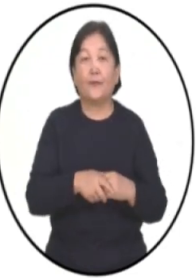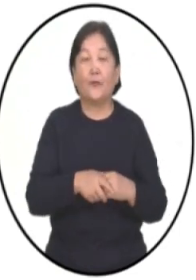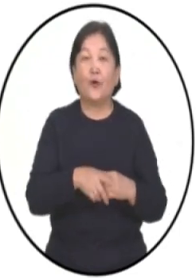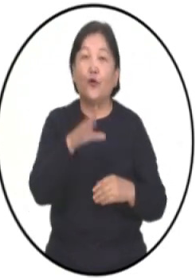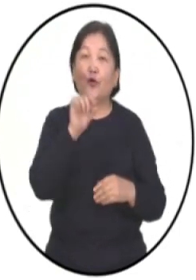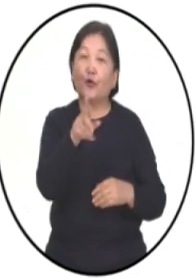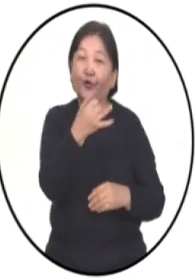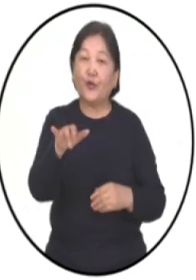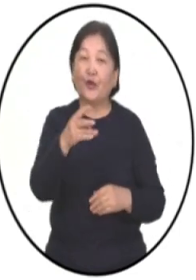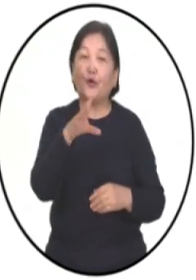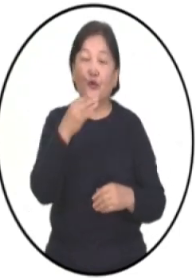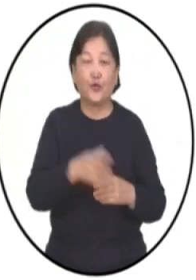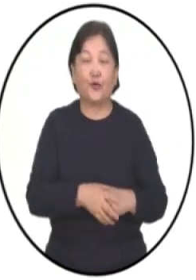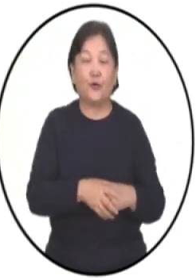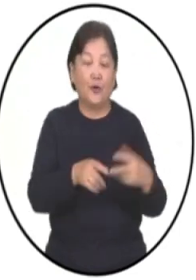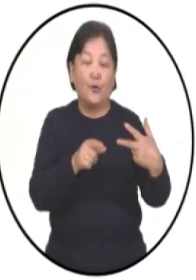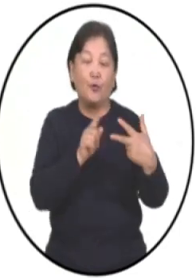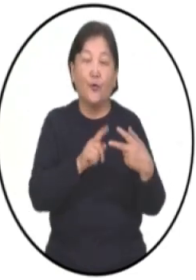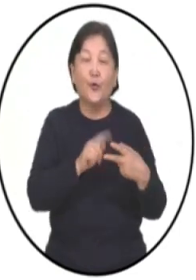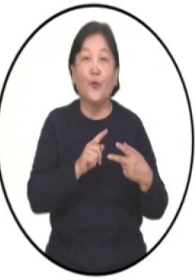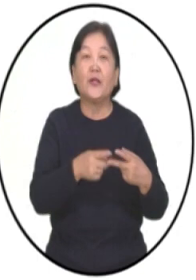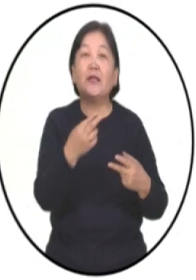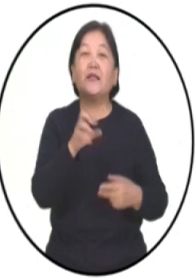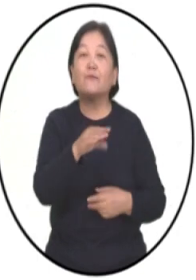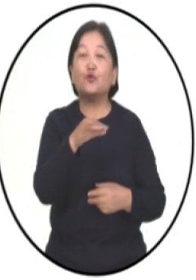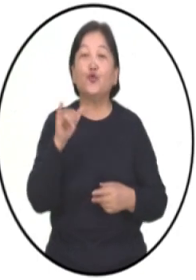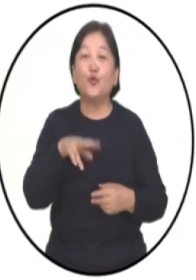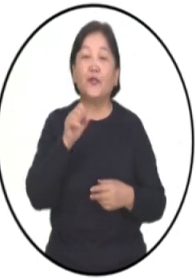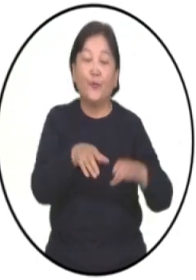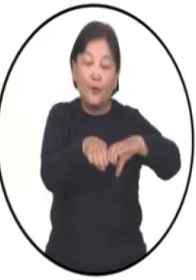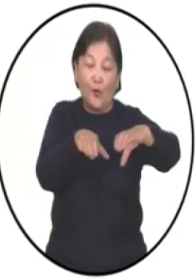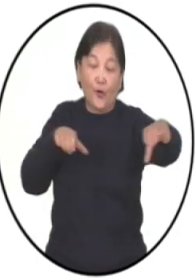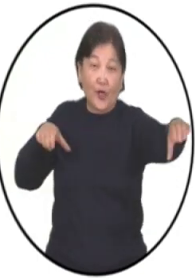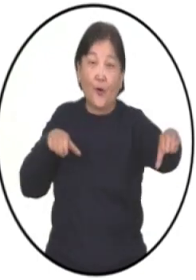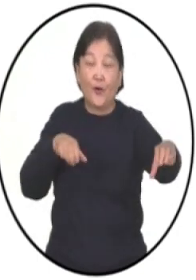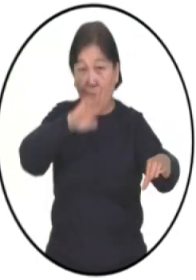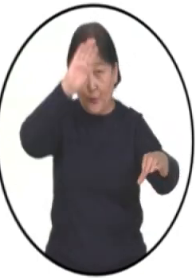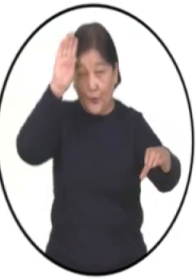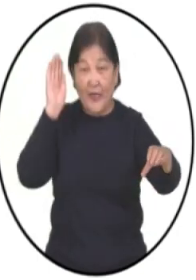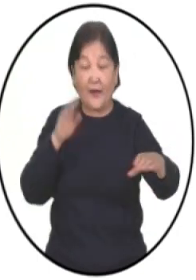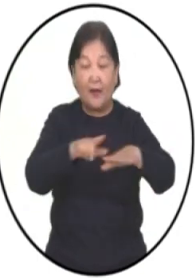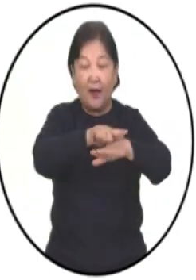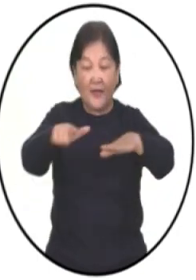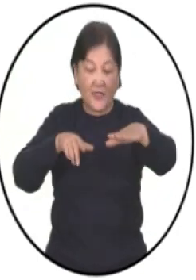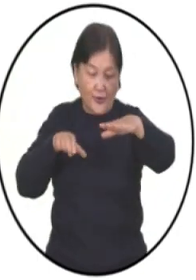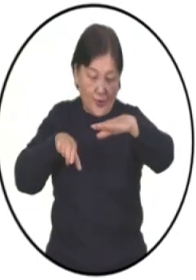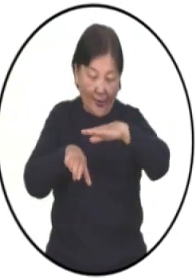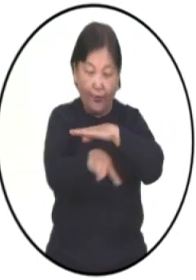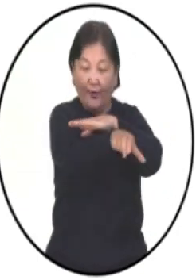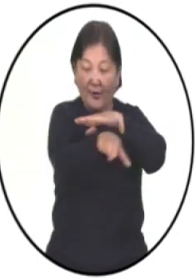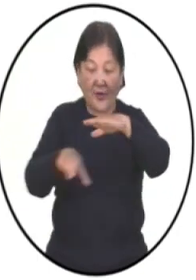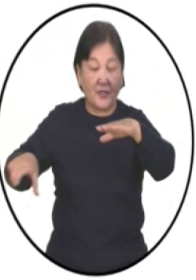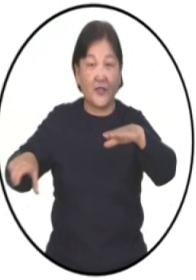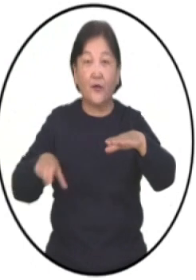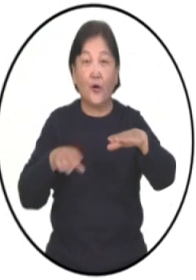юрдийн хөсөг, дамжуулах хоолой гэсэн дөрвөн хэсгээс бүрддэг бол за усан замын тэмдэгт багш нь энд нийтд нь оруулаад өгсөн гол мөрний,